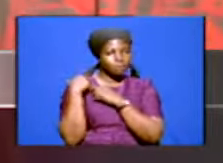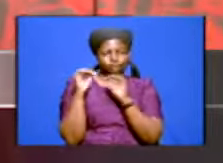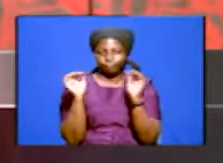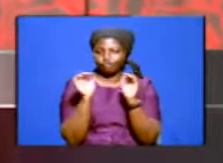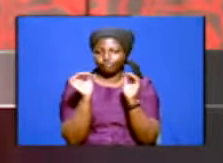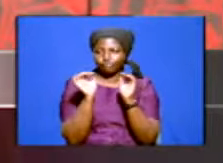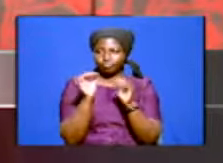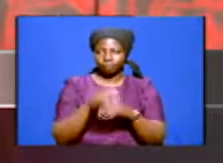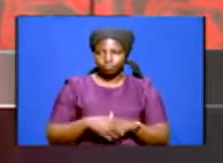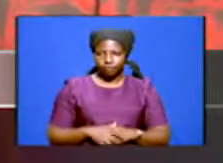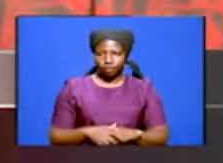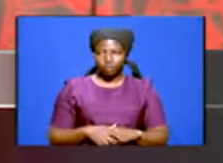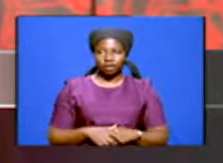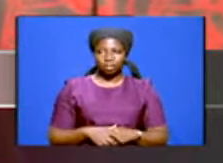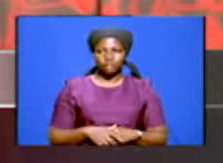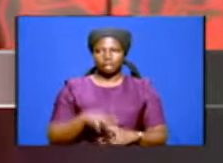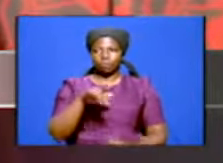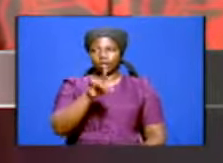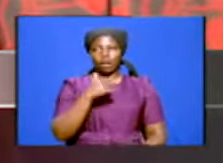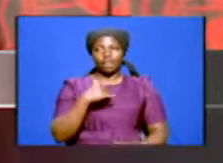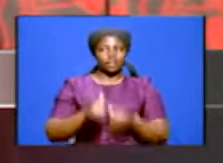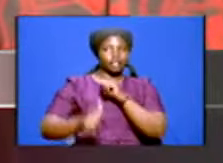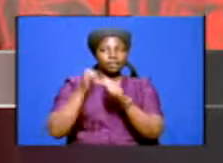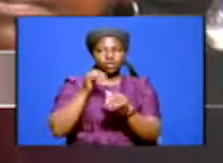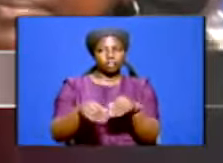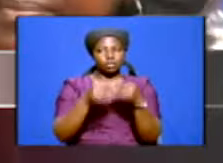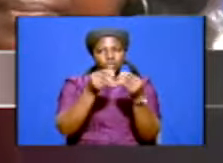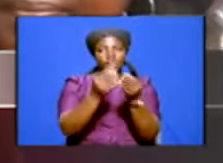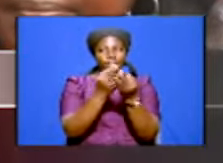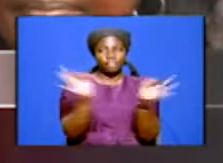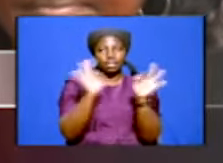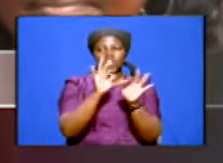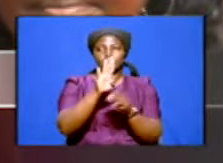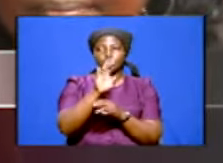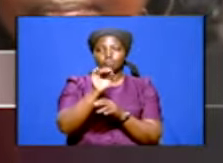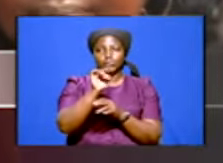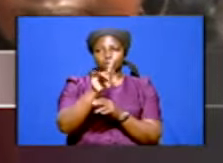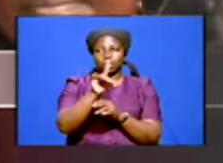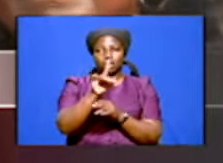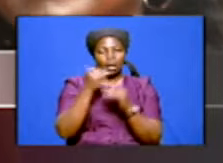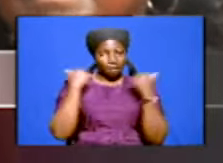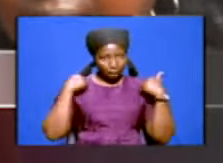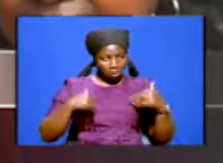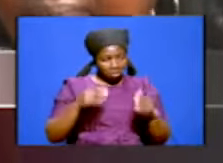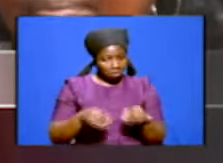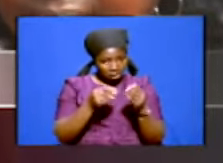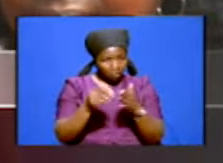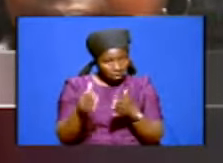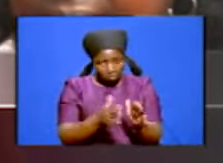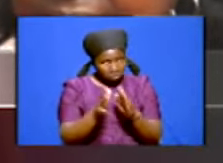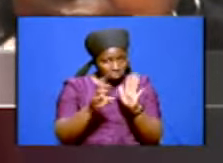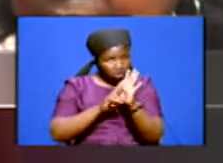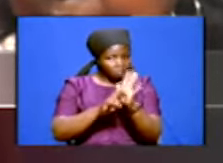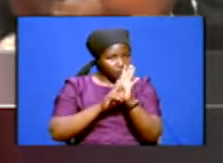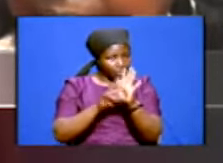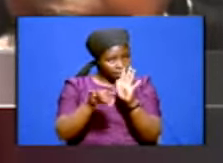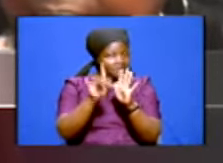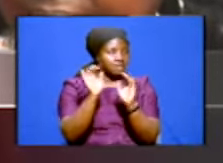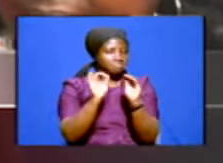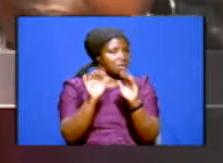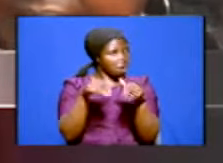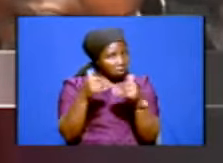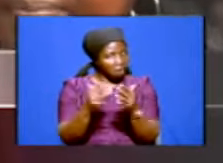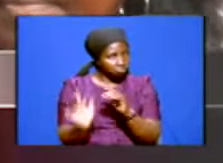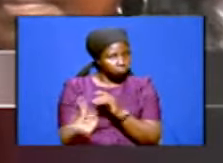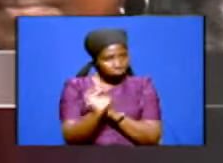They have declined to give him a free bond to release him. I was not given the opportunity to represent him or even to be present